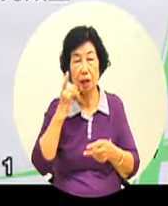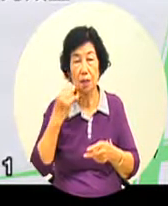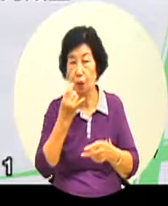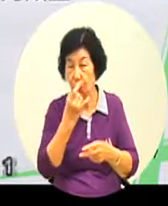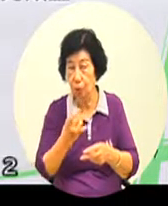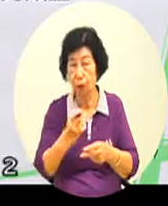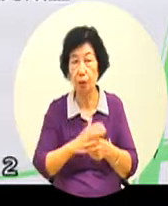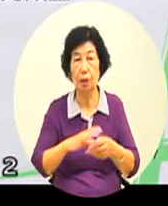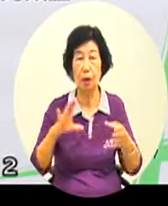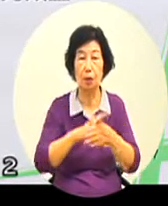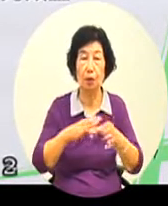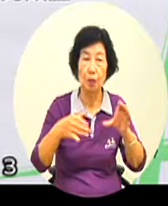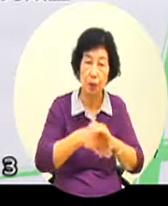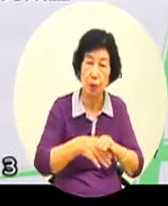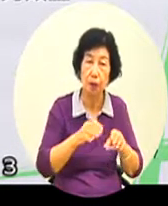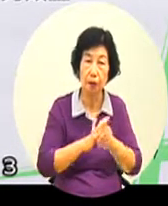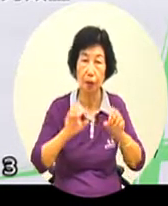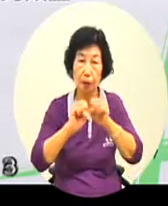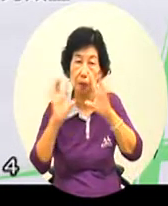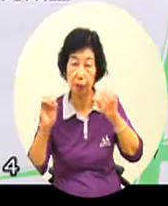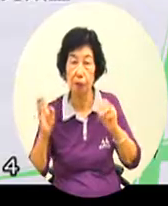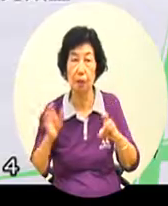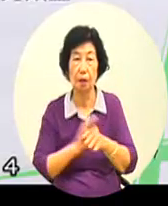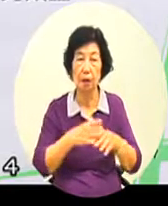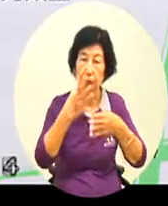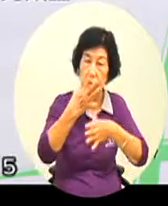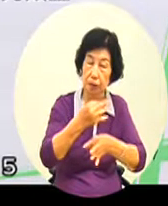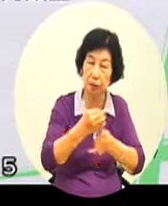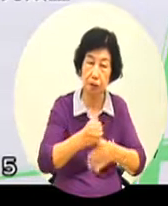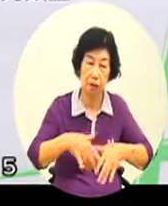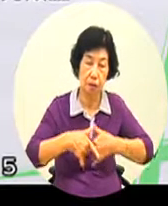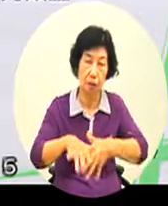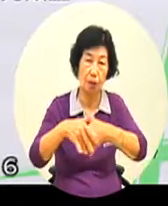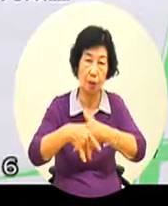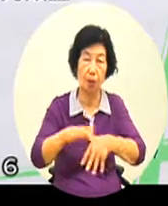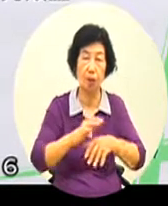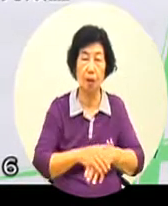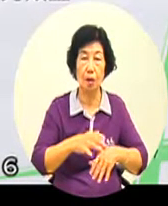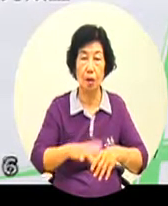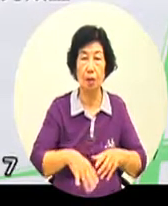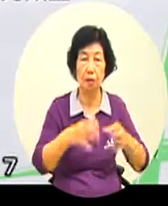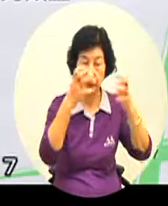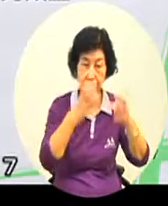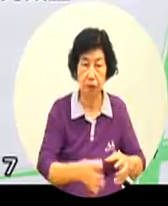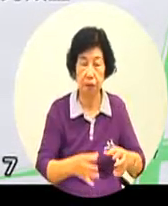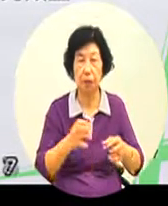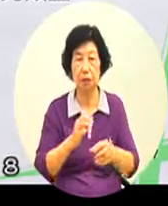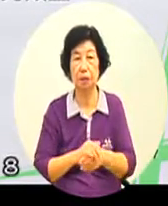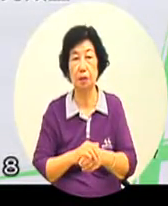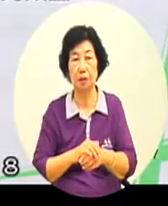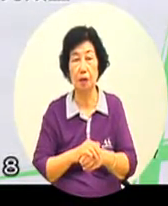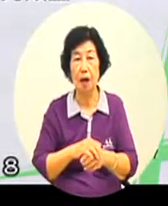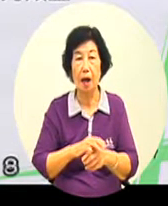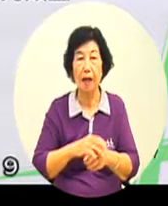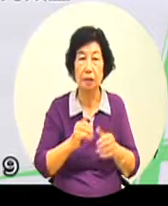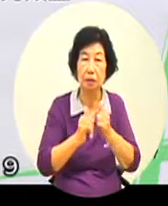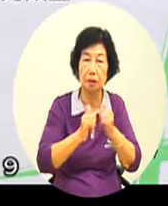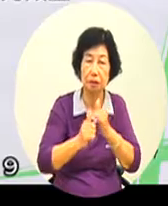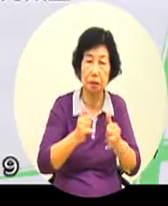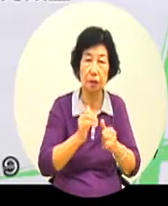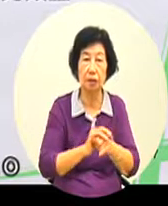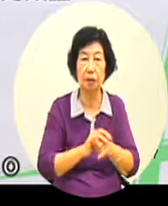销，以及节庆活动，还有我们的馆舍哈，那还有客家生活环境营造以